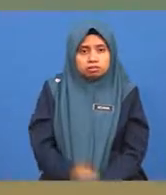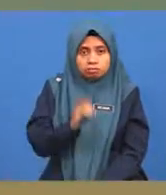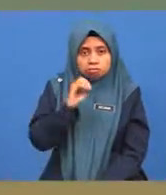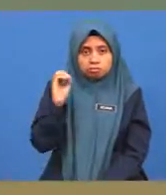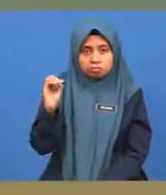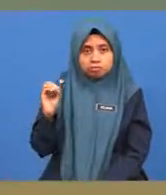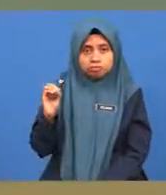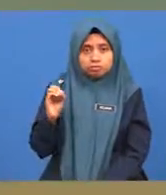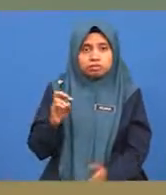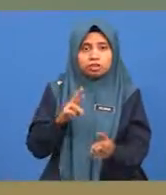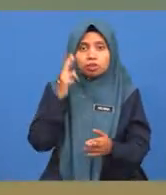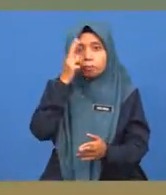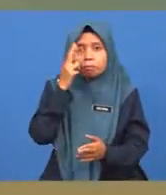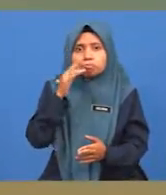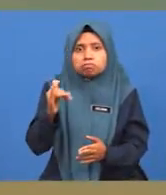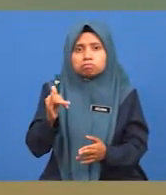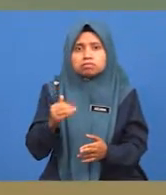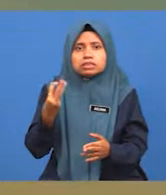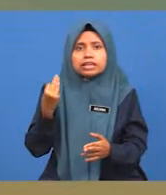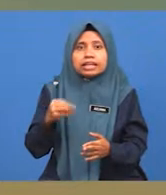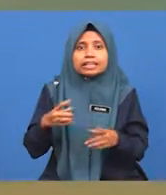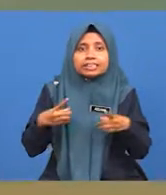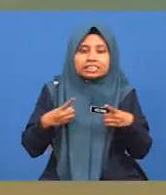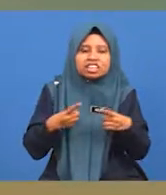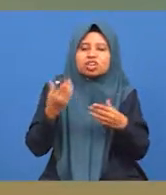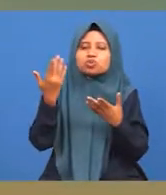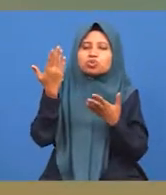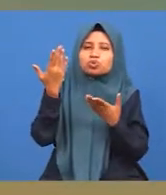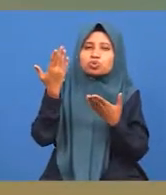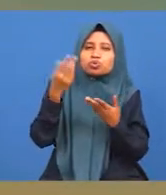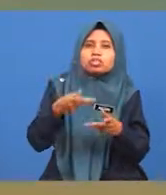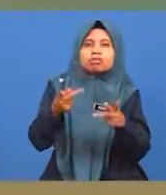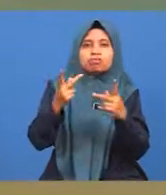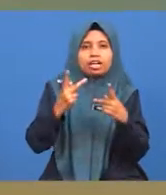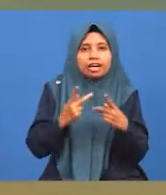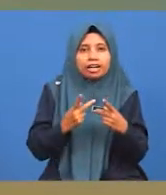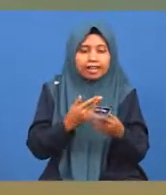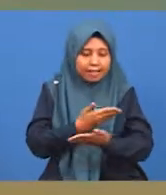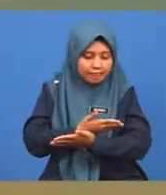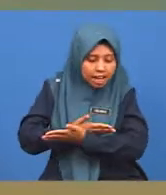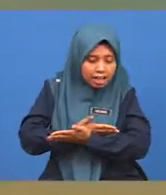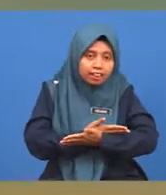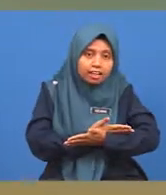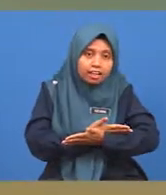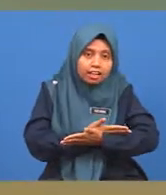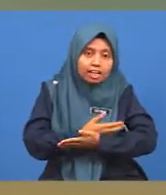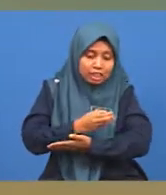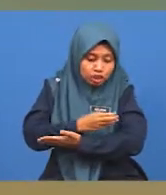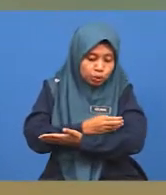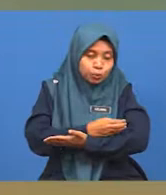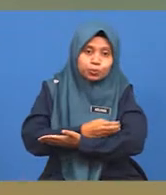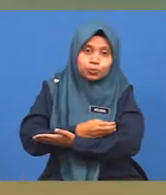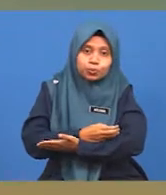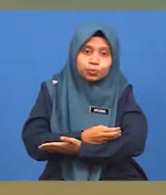Oh, rupa-rupanya mereka sedang menunggu kepulangan anak dan cucu mereka.